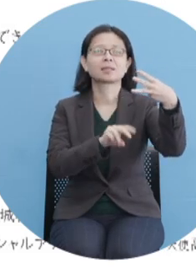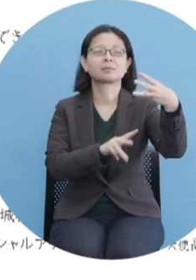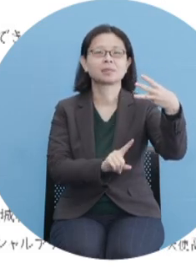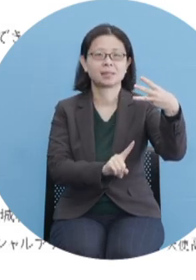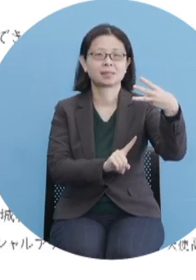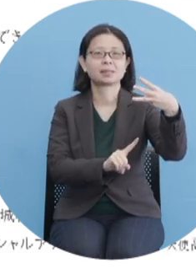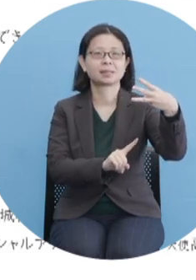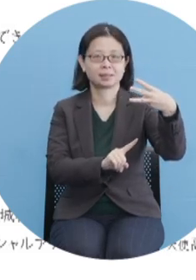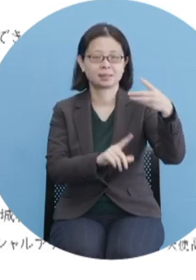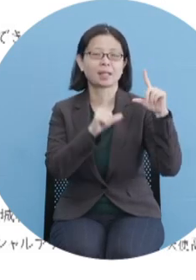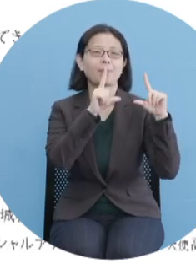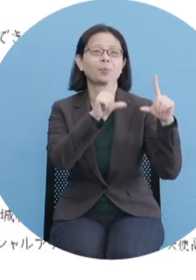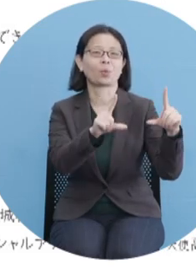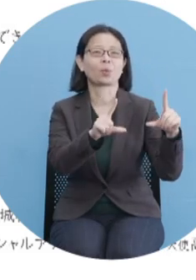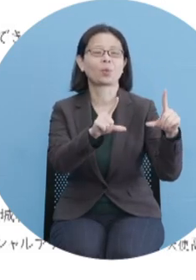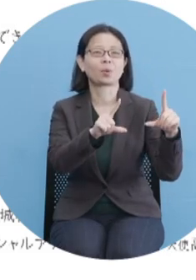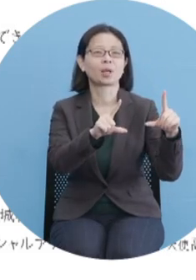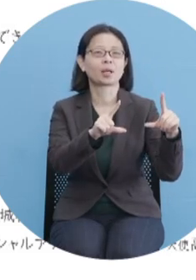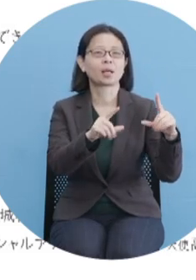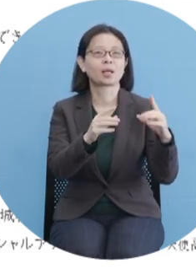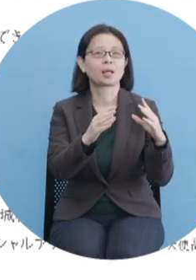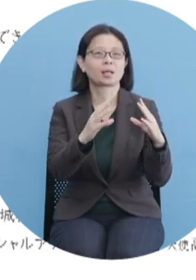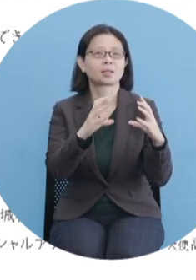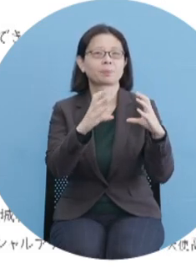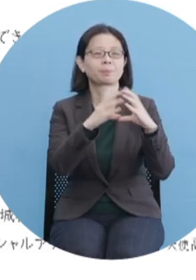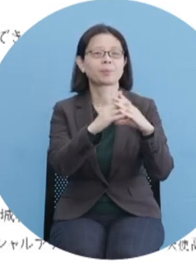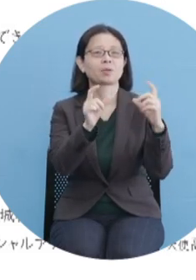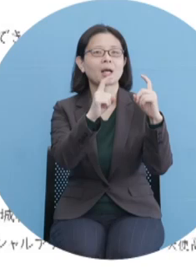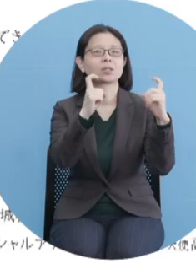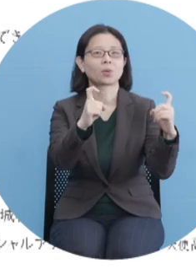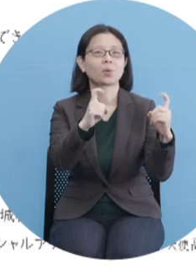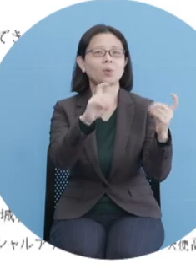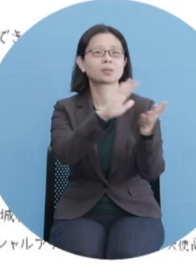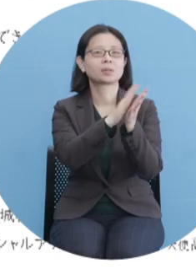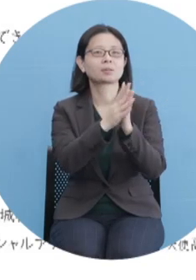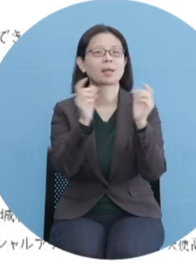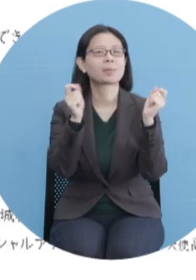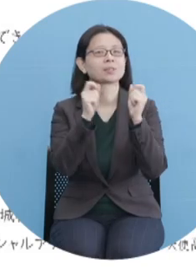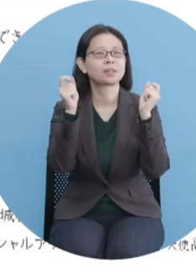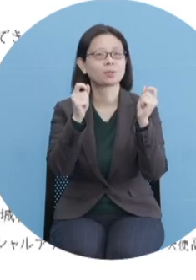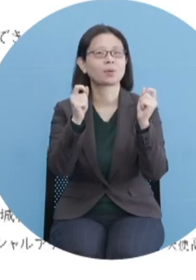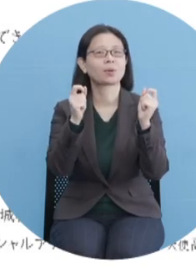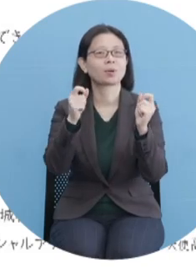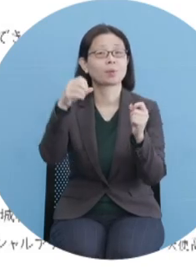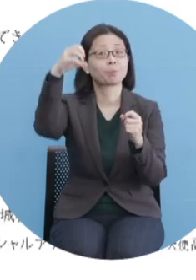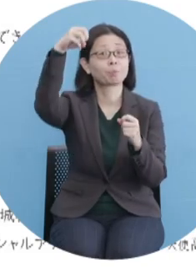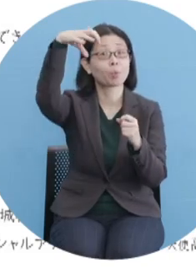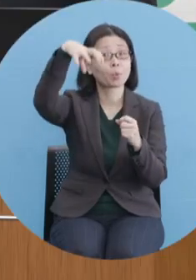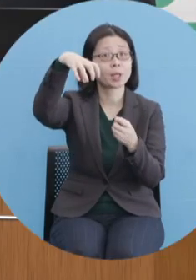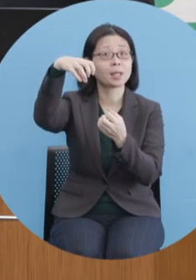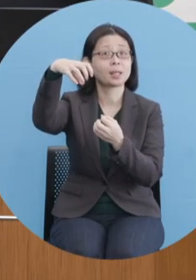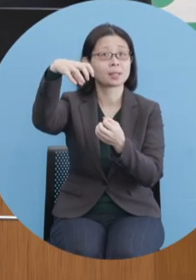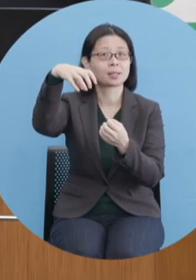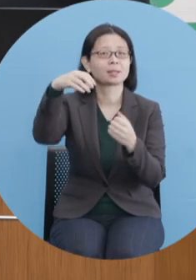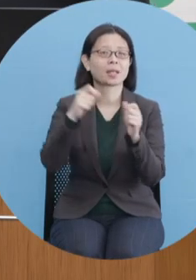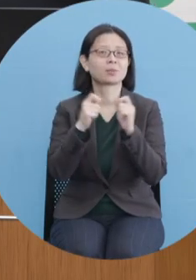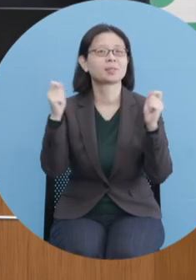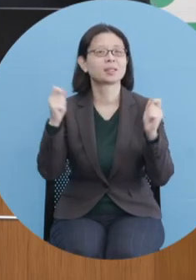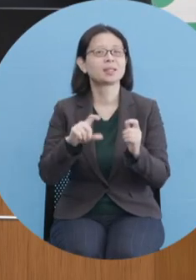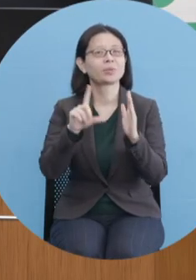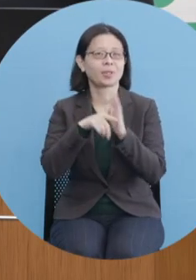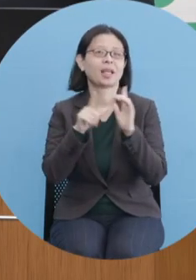城桜祭りボンボの転倒式でえ名前の発表をさせていただきたいと思ってえおりますえ